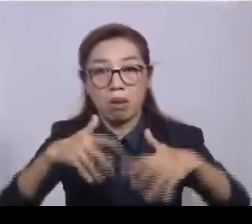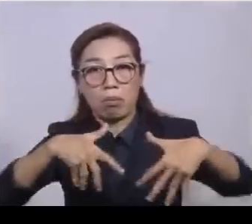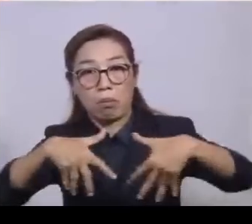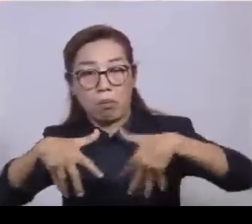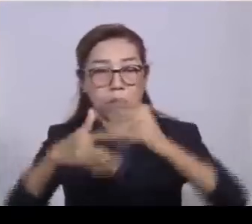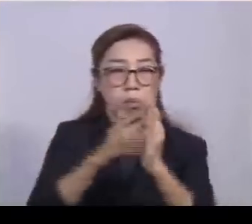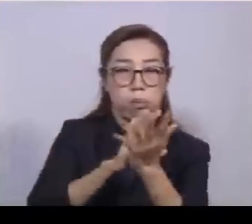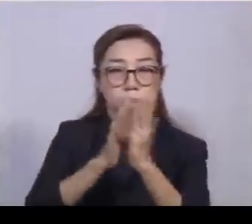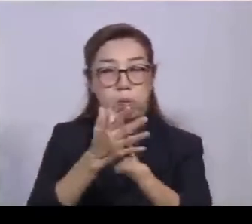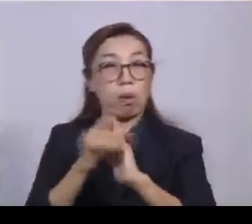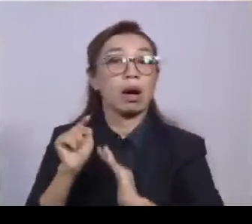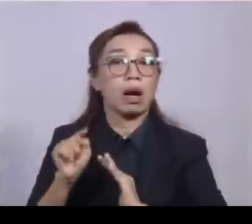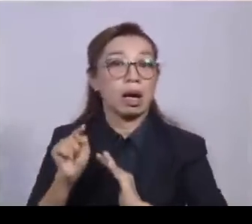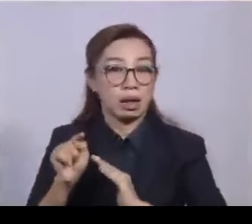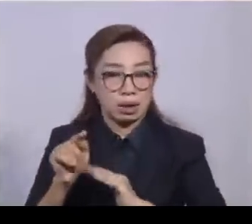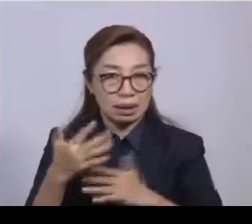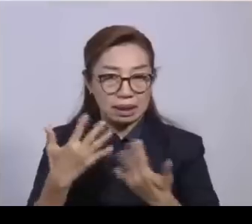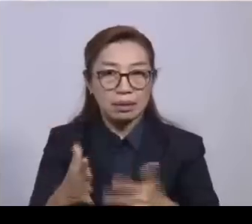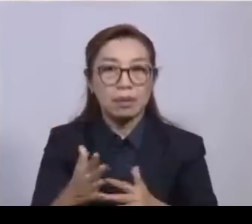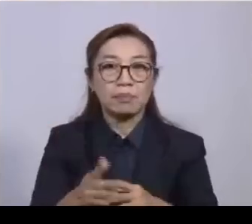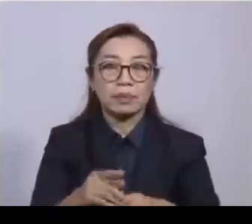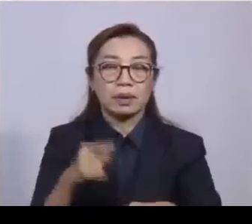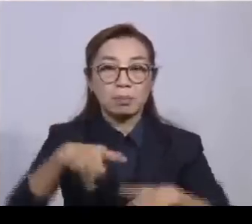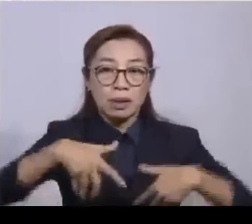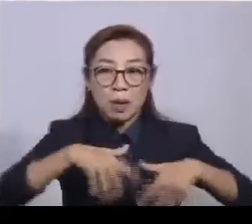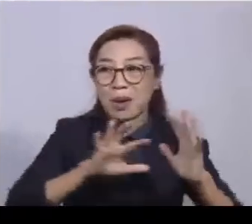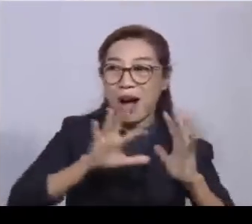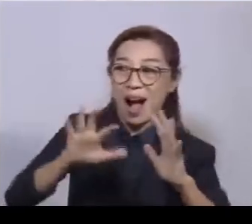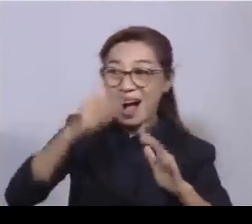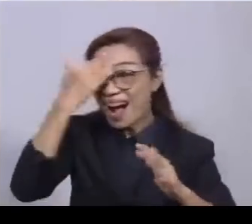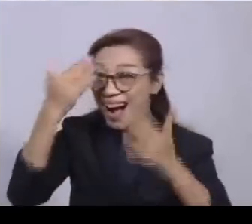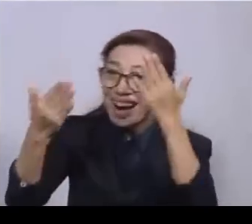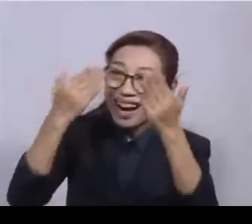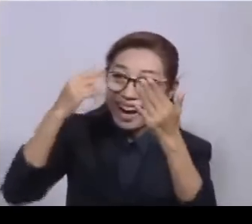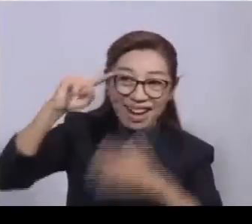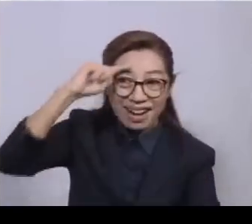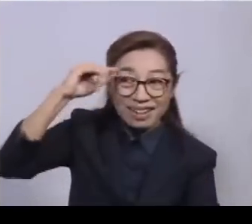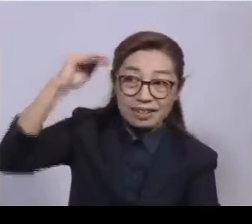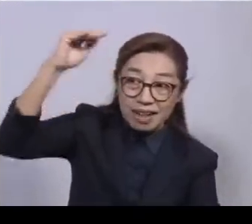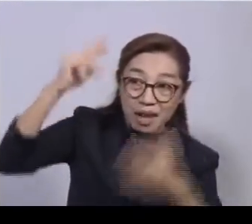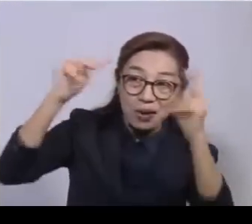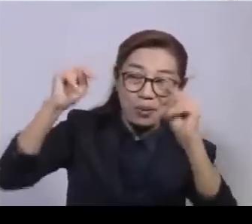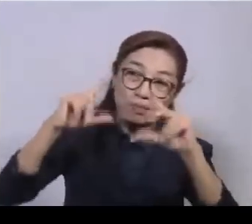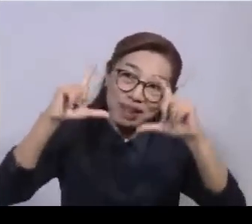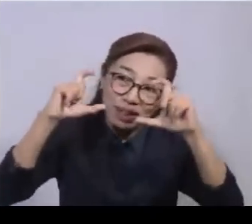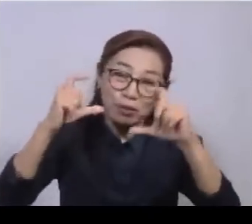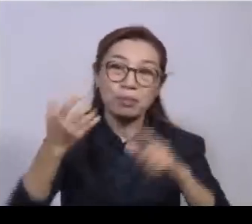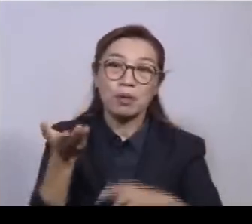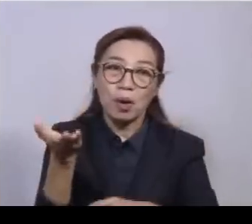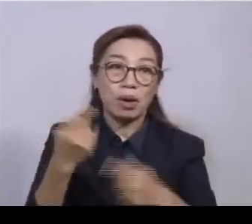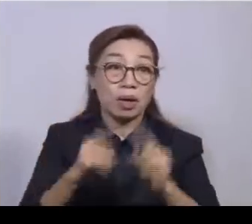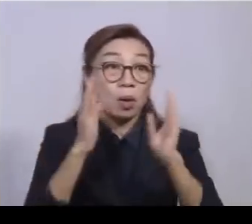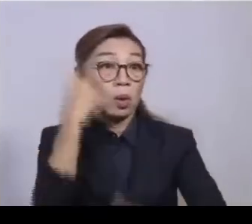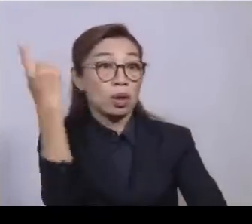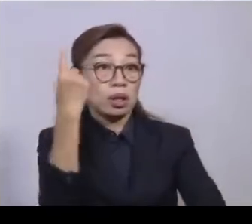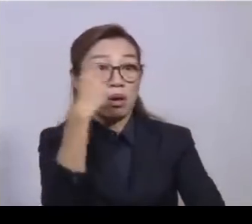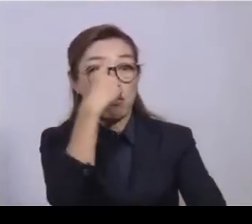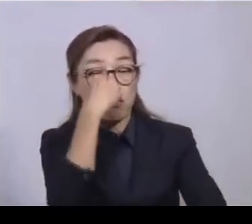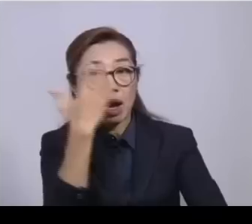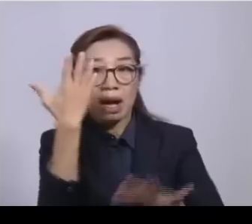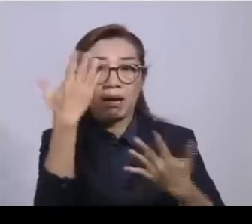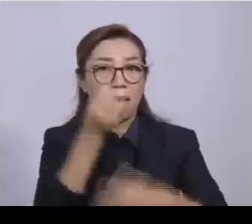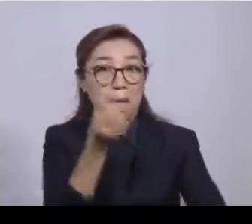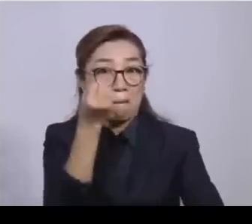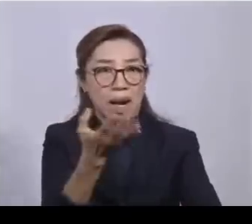สตรีทฟู้ดต่างๆโอ้โหพากันมาออกมาทักทายเรียกนายกเศรษฐาขอถ่ายรูปบ้างนะคะแต่ว่านักท่องเที่ยวเยอะบางคน